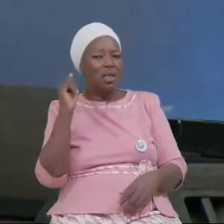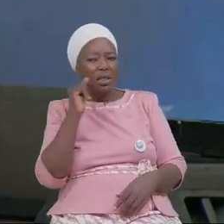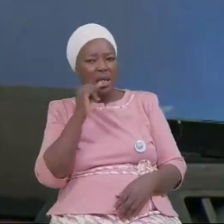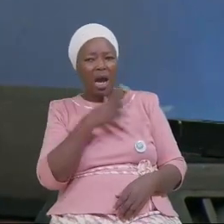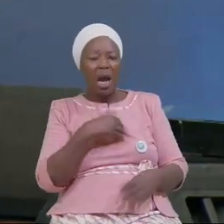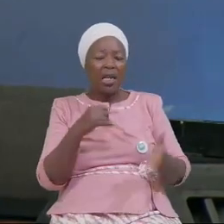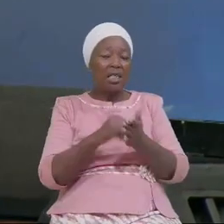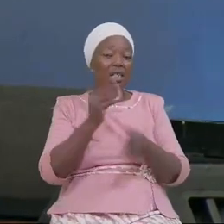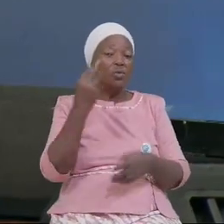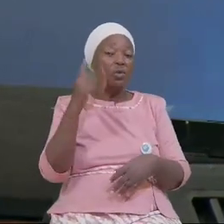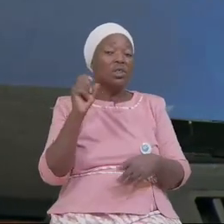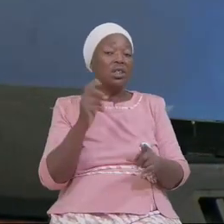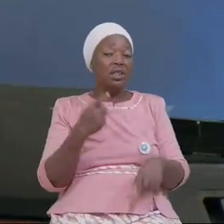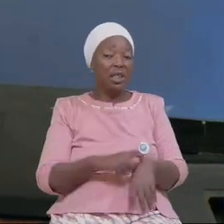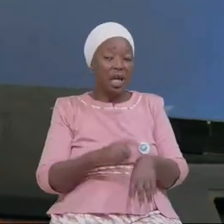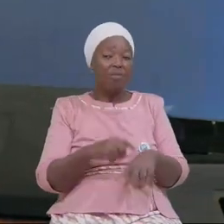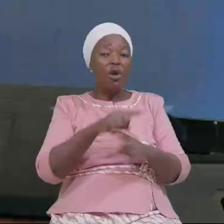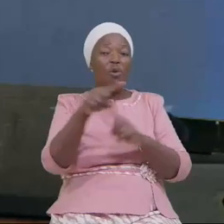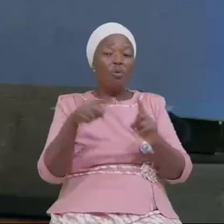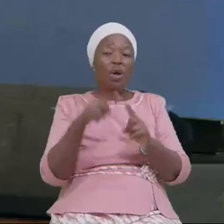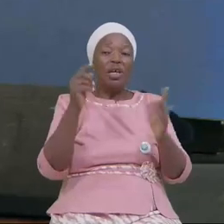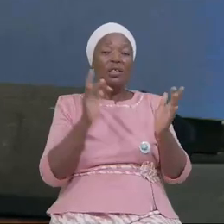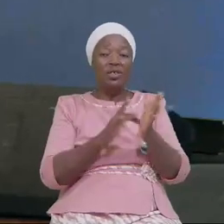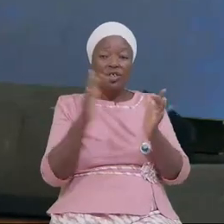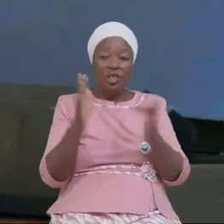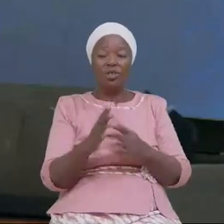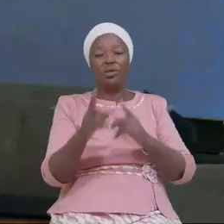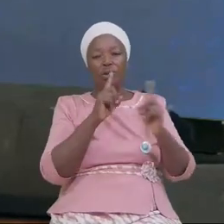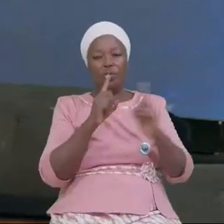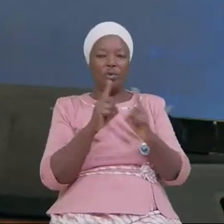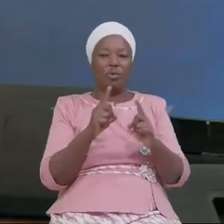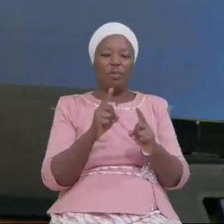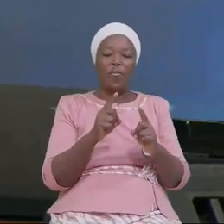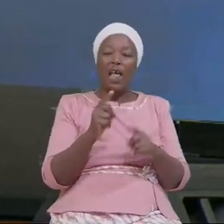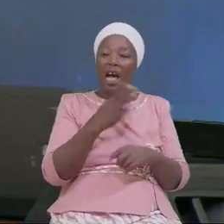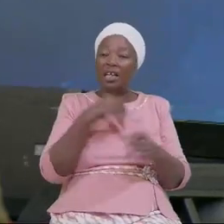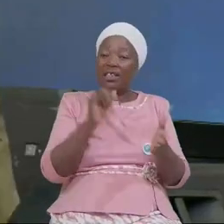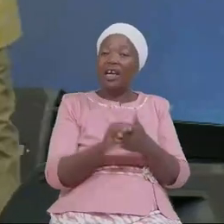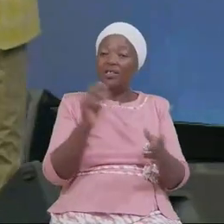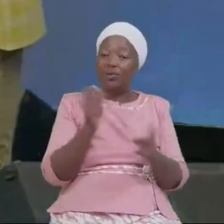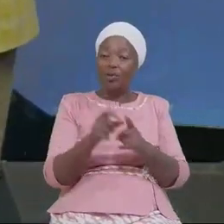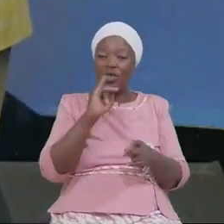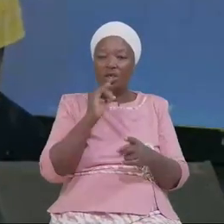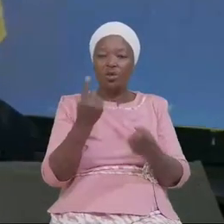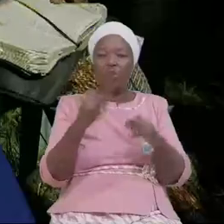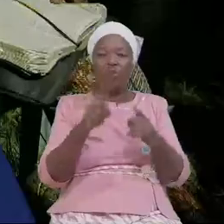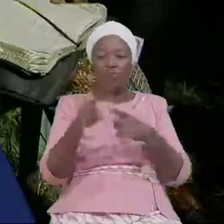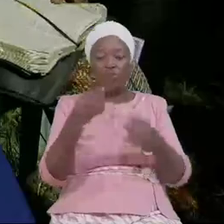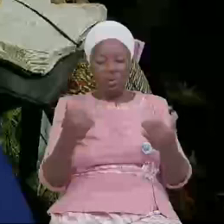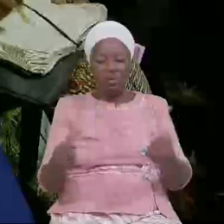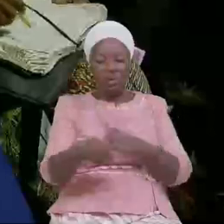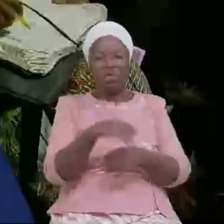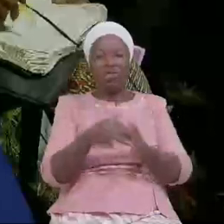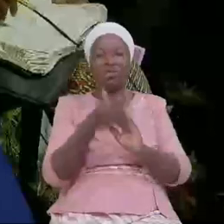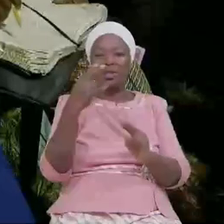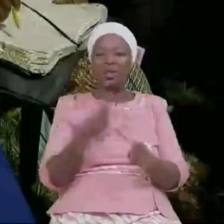au moment où Jésus a parlé. Alors la parole là vient à vous ce jour. Il